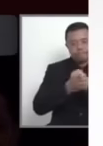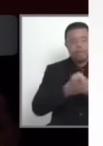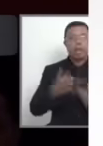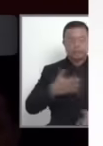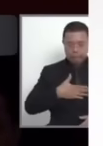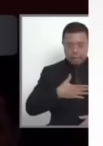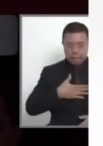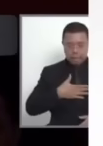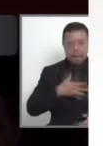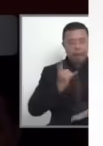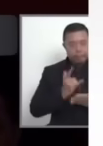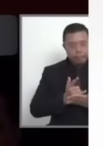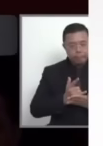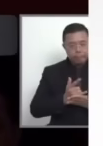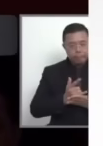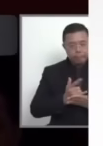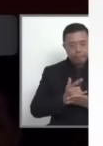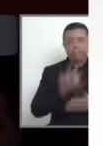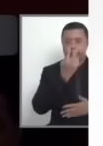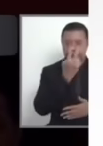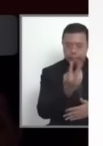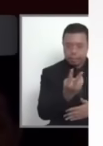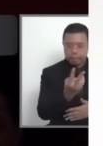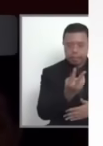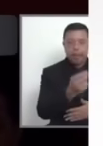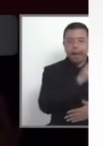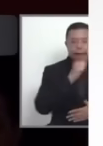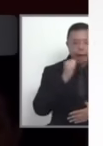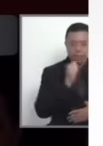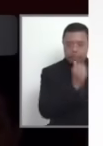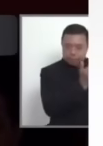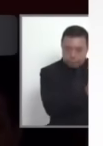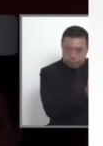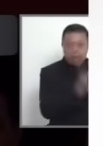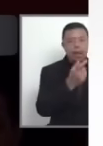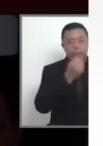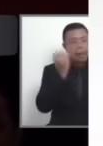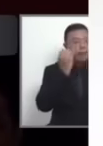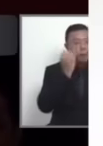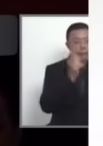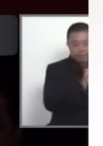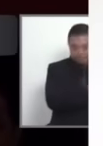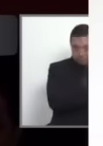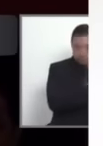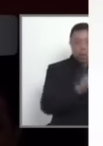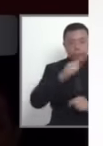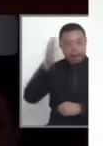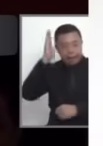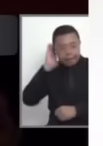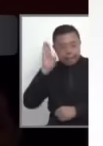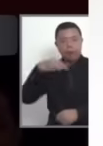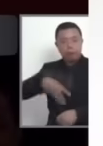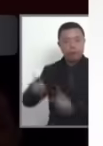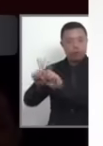tadi sudah kita dengar, ya, bagaimana beliau berterima kasih dari Presiden pertama, Bung Karno, Pak Harto, Pak Habibie, Gus Dur,